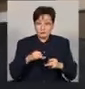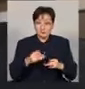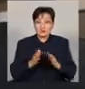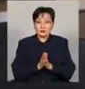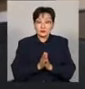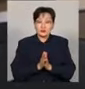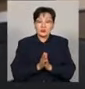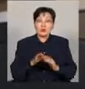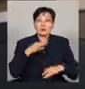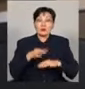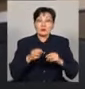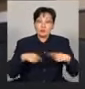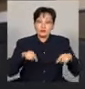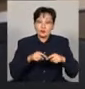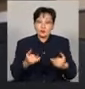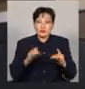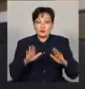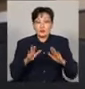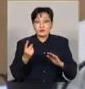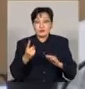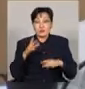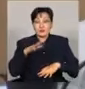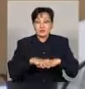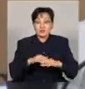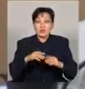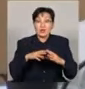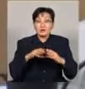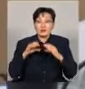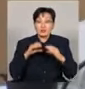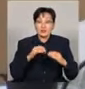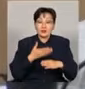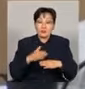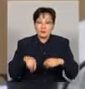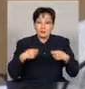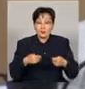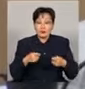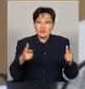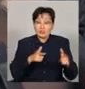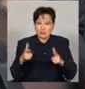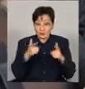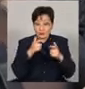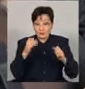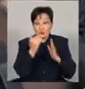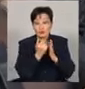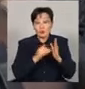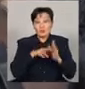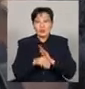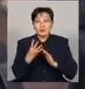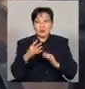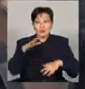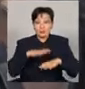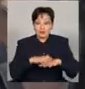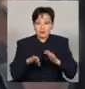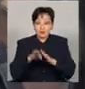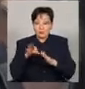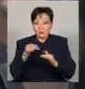сұраймыз. Жауапты ведомстволар бүгін тек бір ғана банк автонесе беруге дайын екен мәлімдеді. Жалпы бағдарлама аясында 4 банк